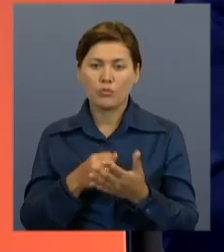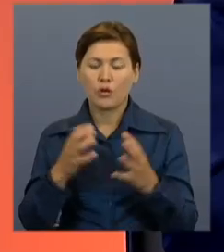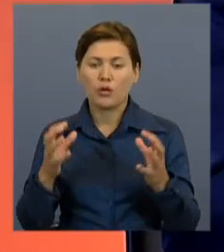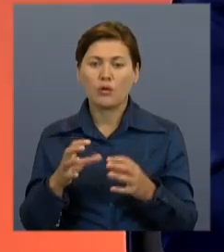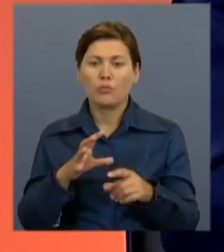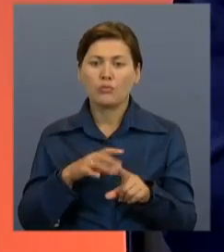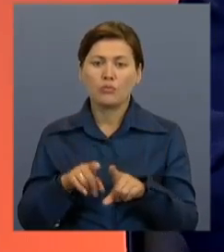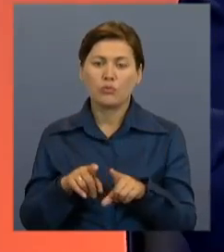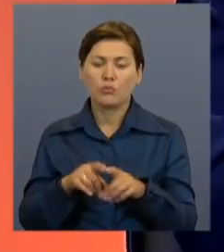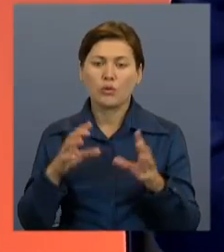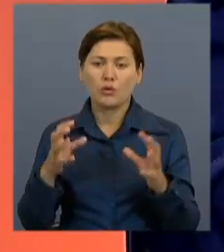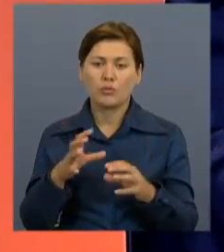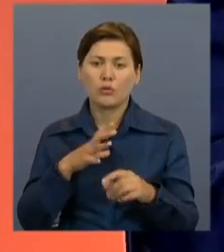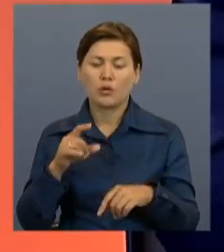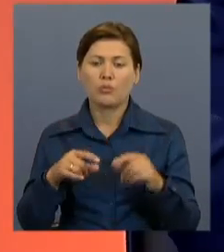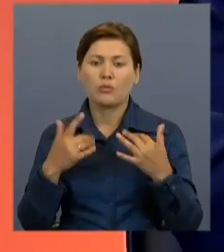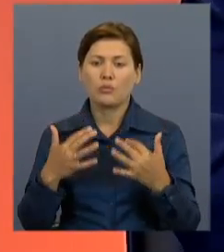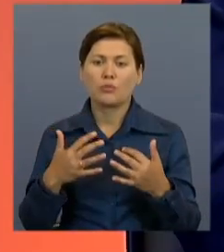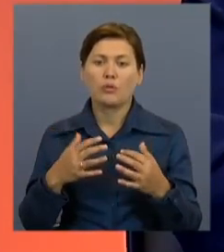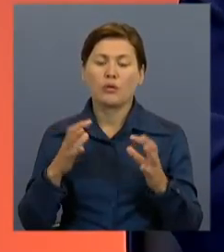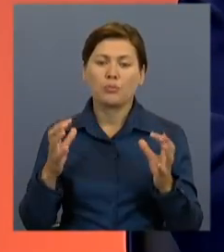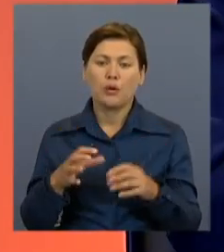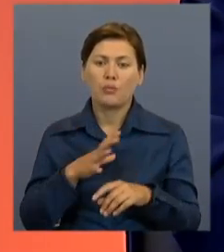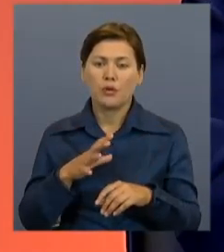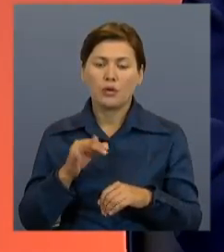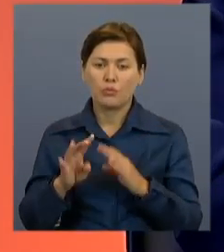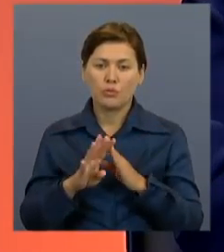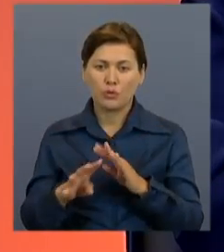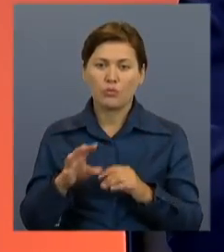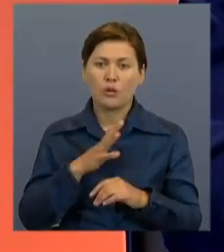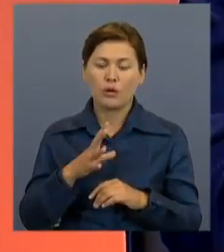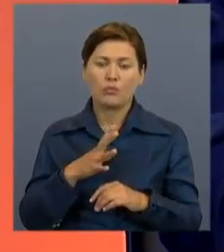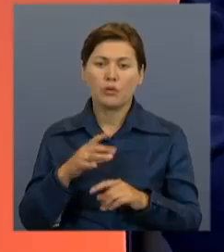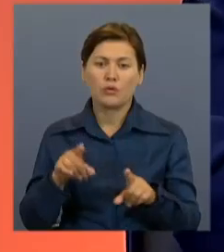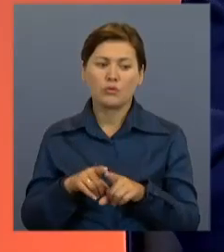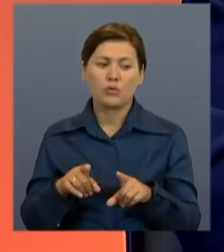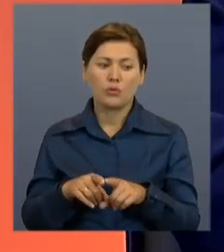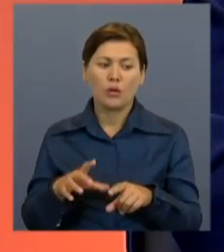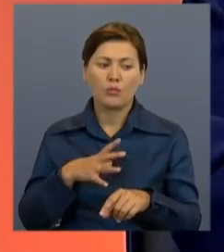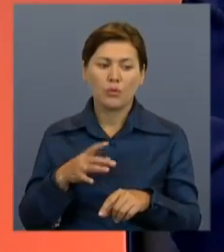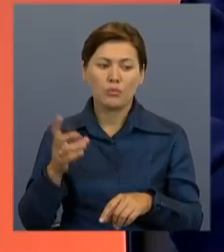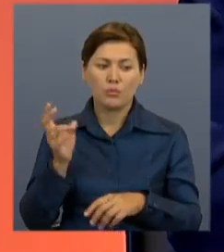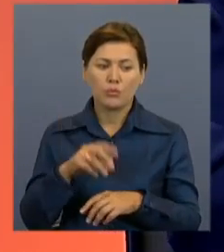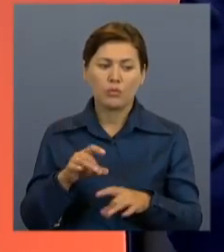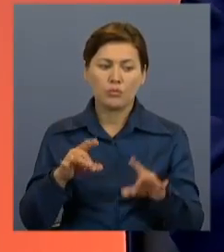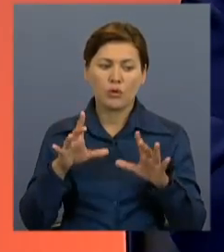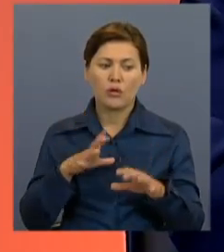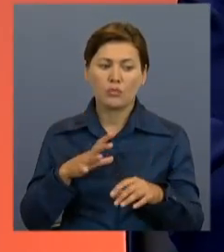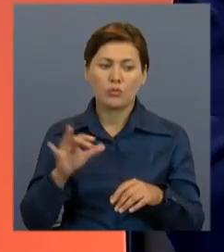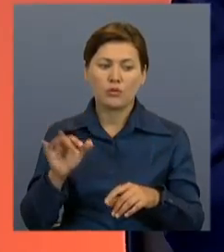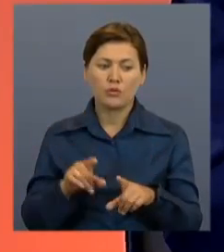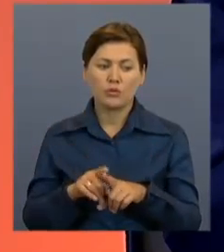сақтандырылмай, сақтандырса да кейбір талаптарды сақтамай, кезекке тұрмай, табан астында бүгін келе салып, табан